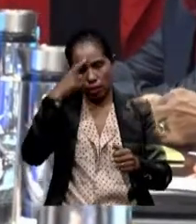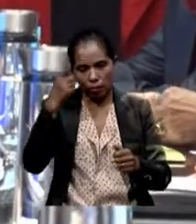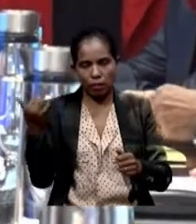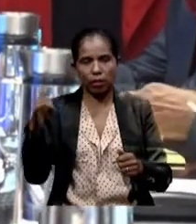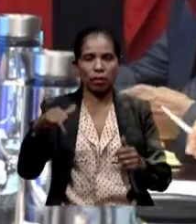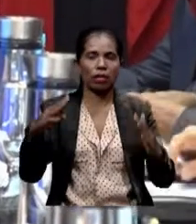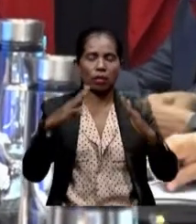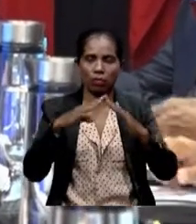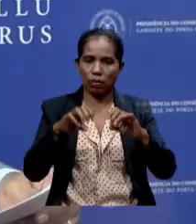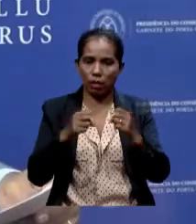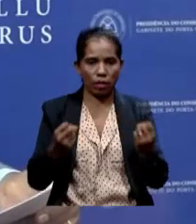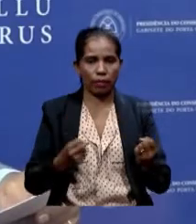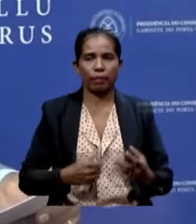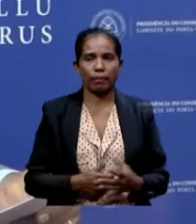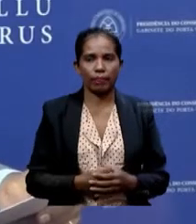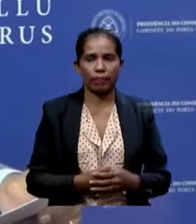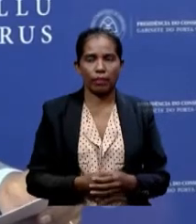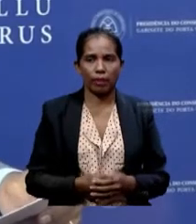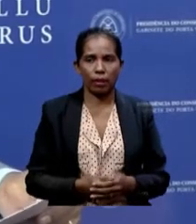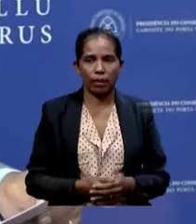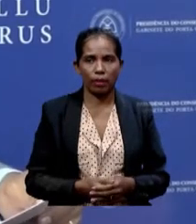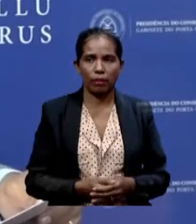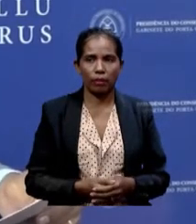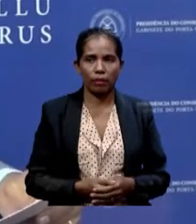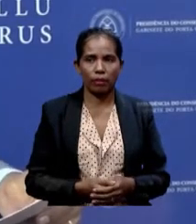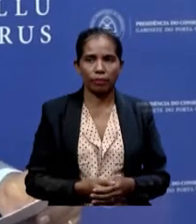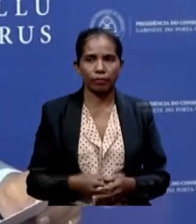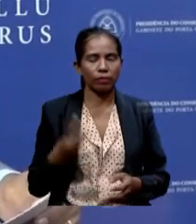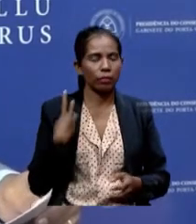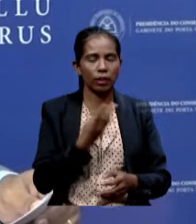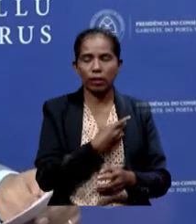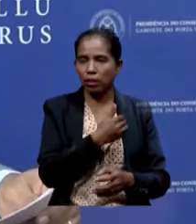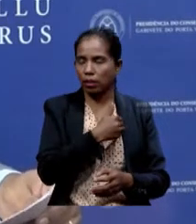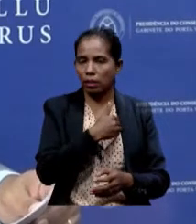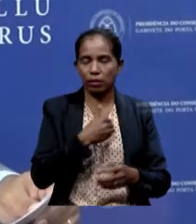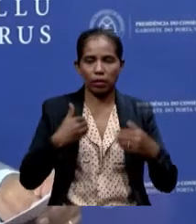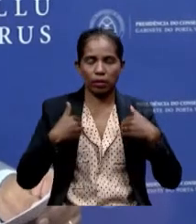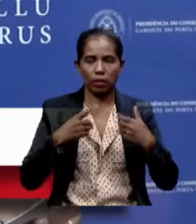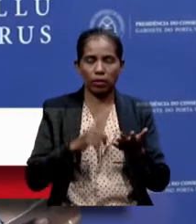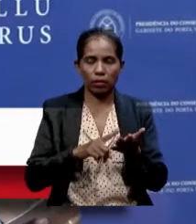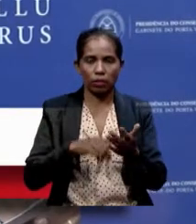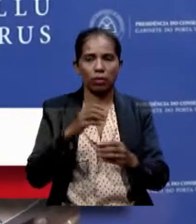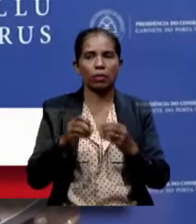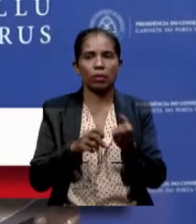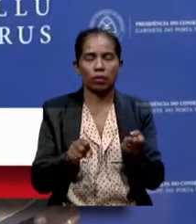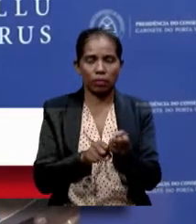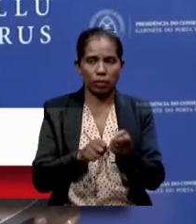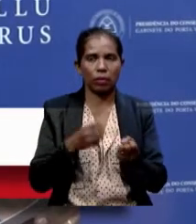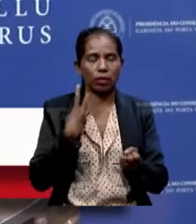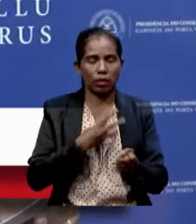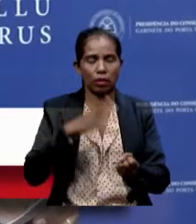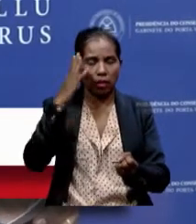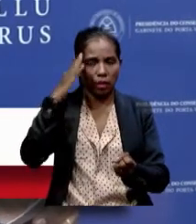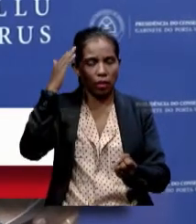helafatin estraga total. Por enquanto itulah sidau kita bisa rumah kono ba apoio kami tahten ne Korea